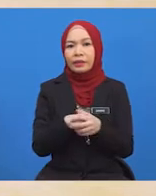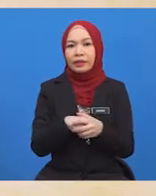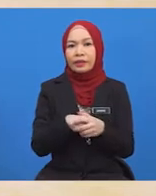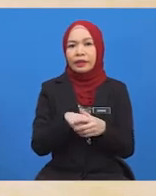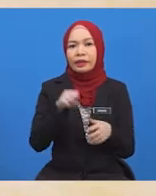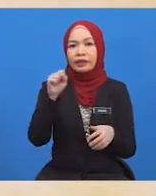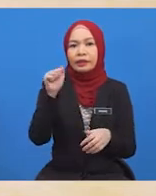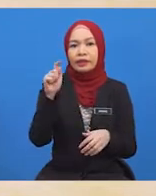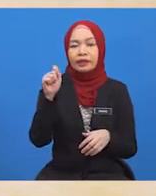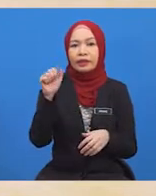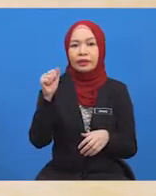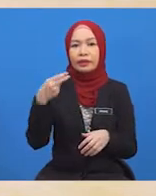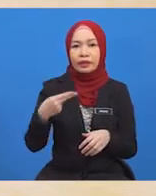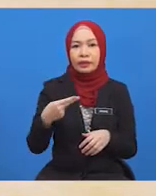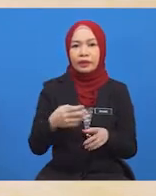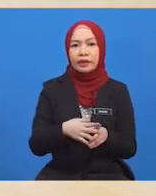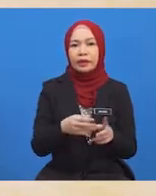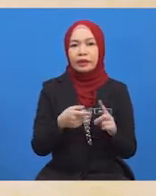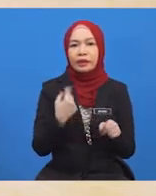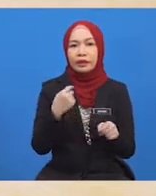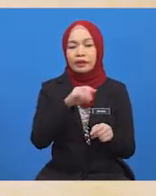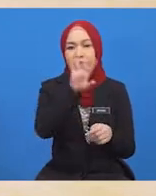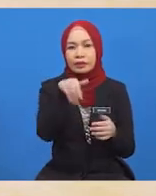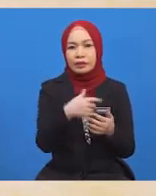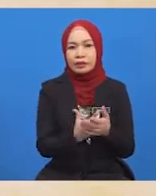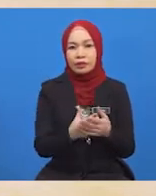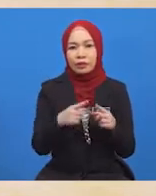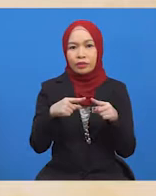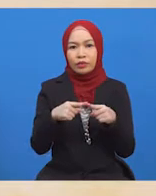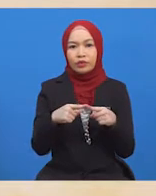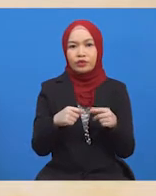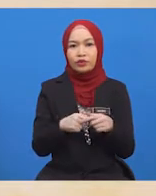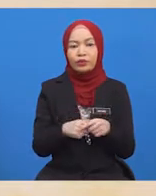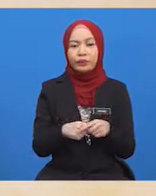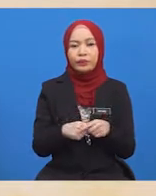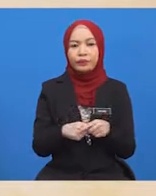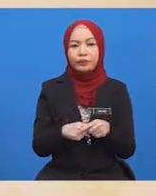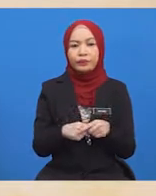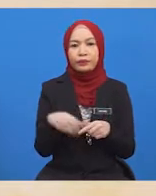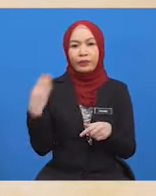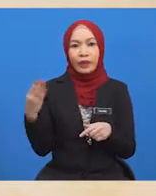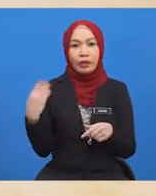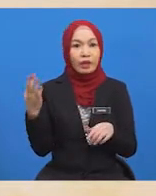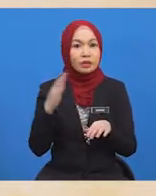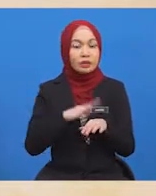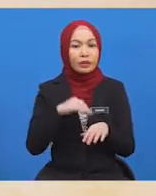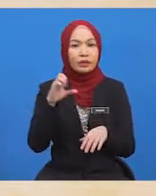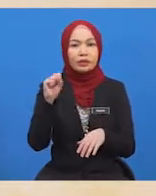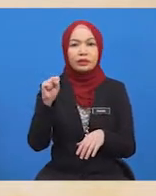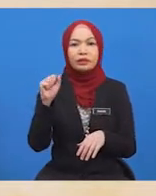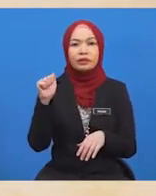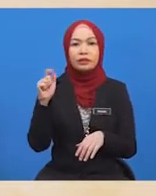satah mengufuk dari semua bucu, iaitu normal kepada satah